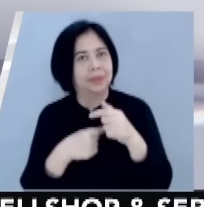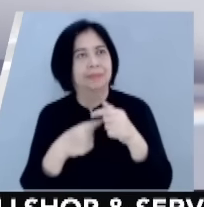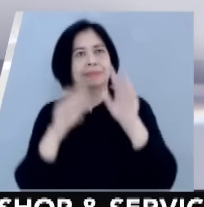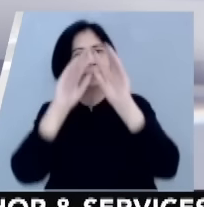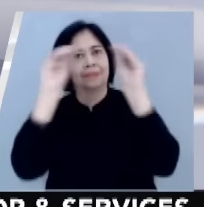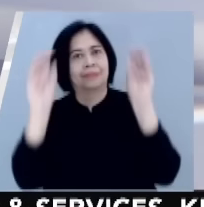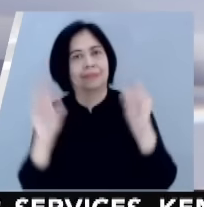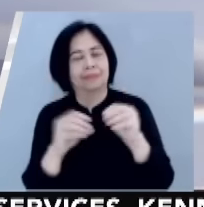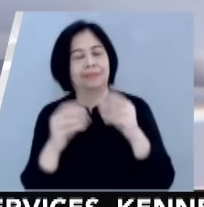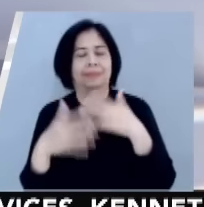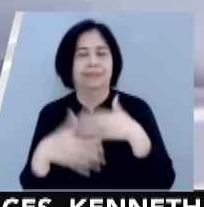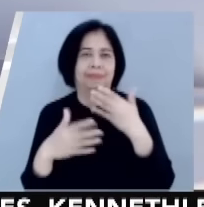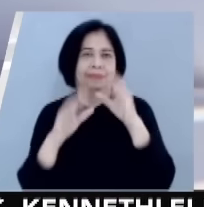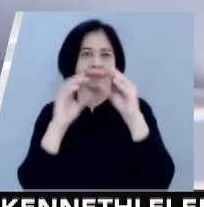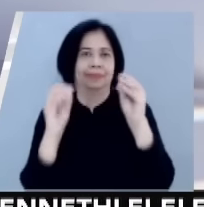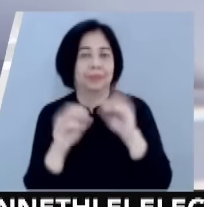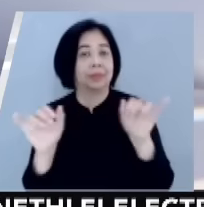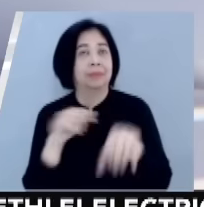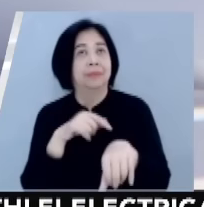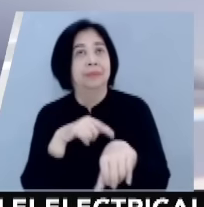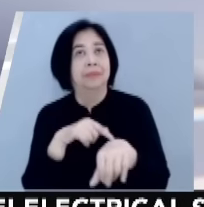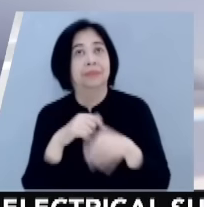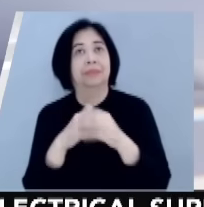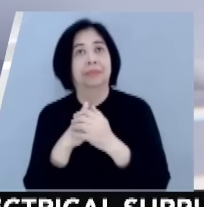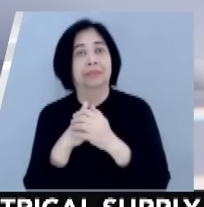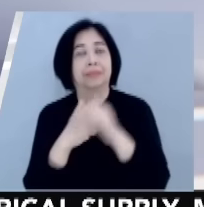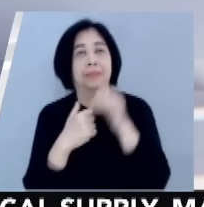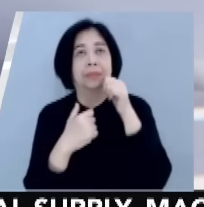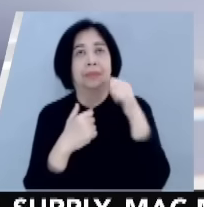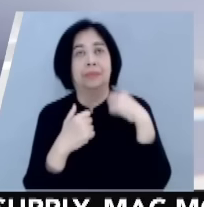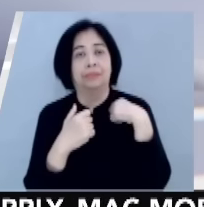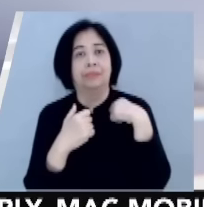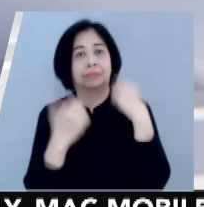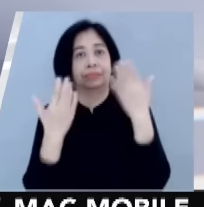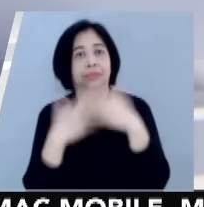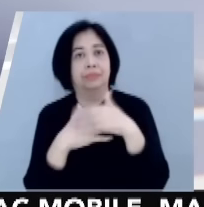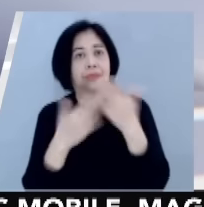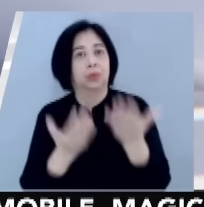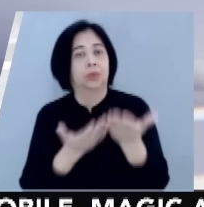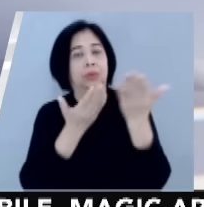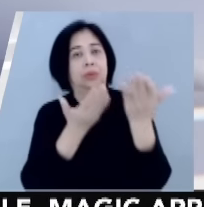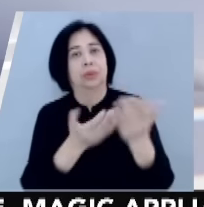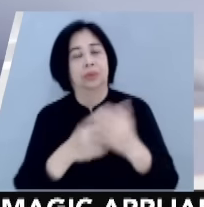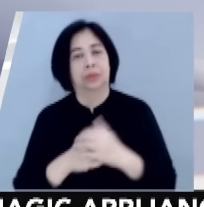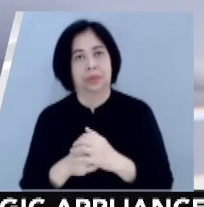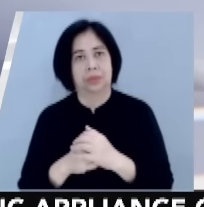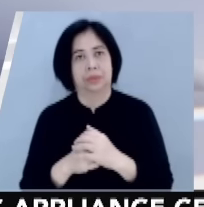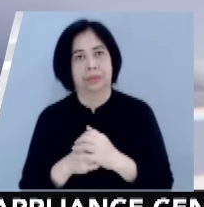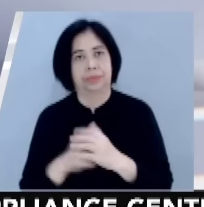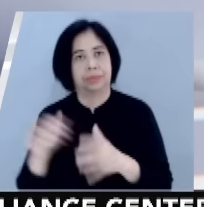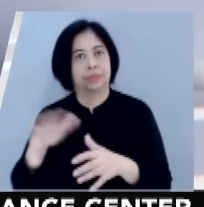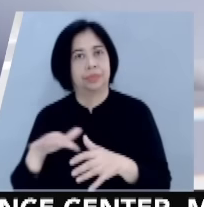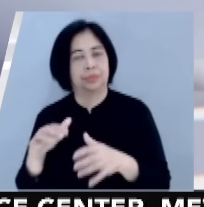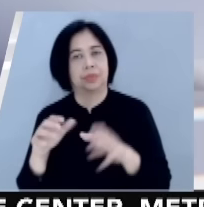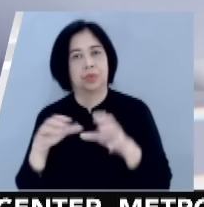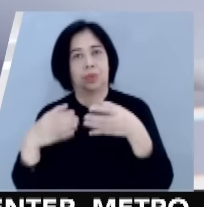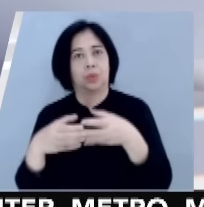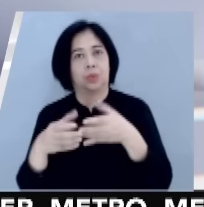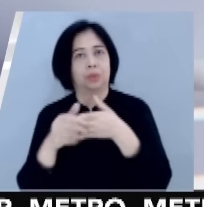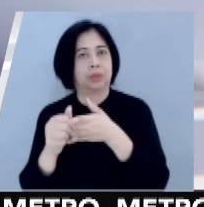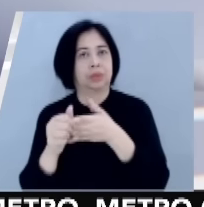presidente. And at the same time, kagabi, nag-sinubmit ng mga party leaders yung resolution